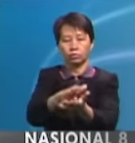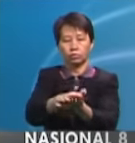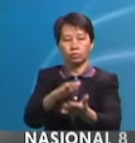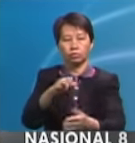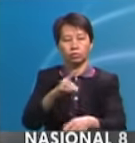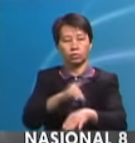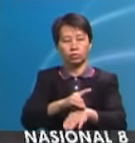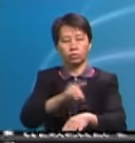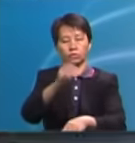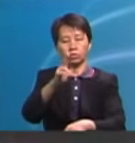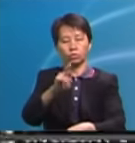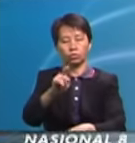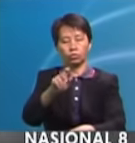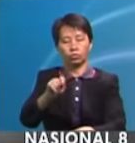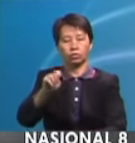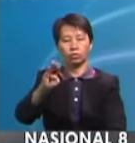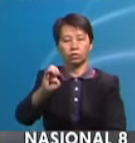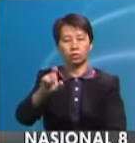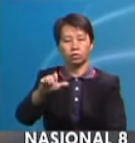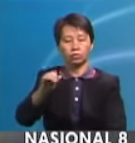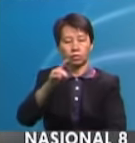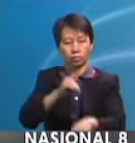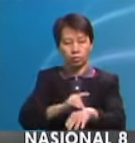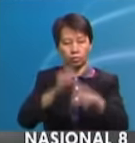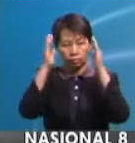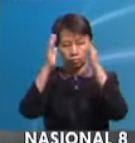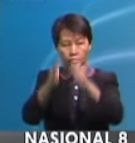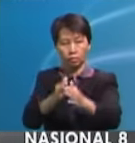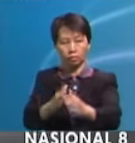sekolah kebangsaan Ulu tembeling Kampung bantal di jerantut Al